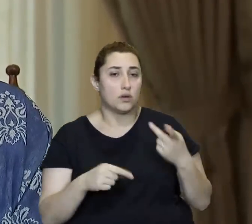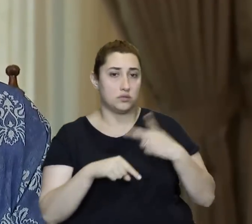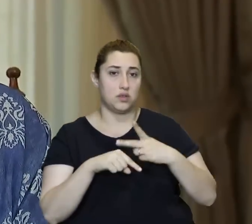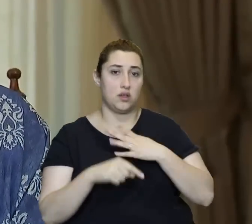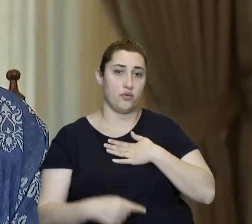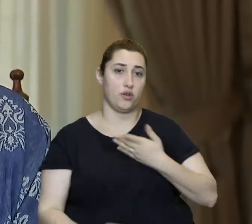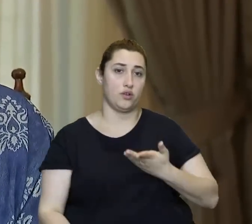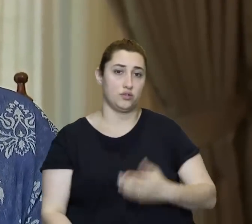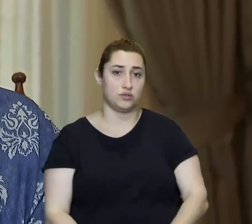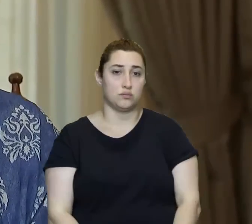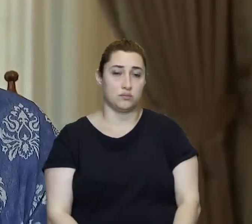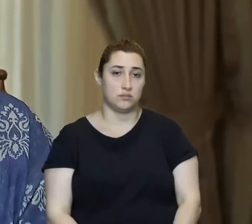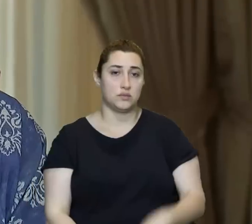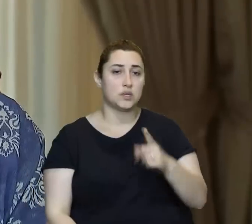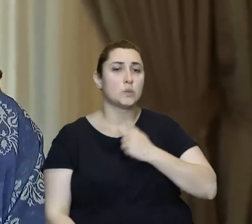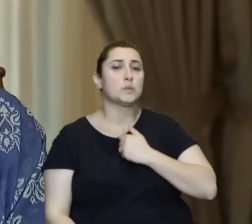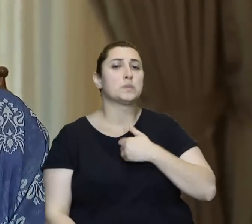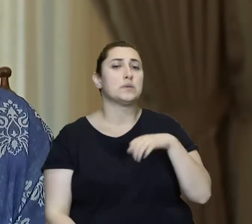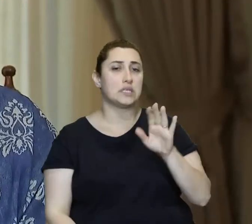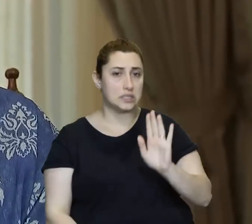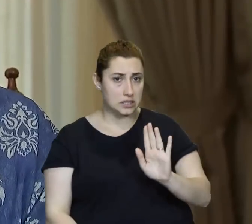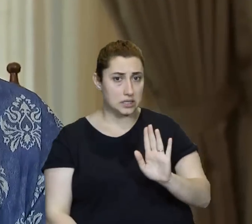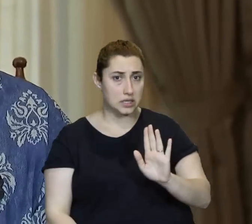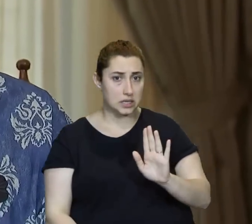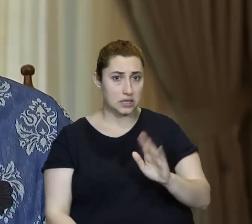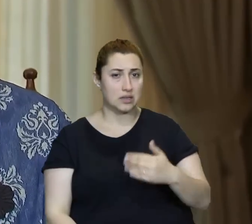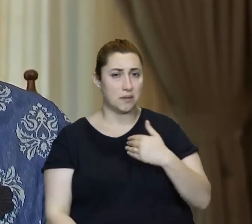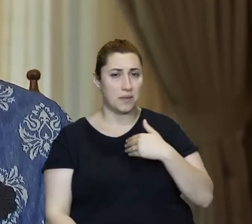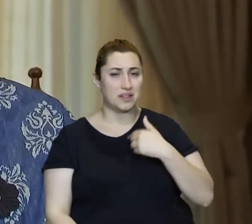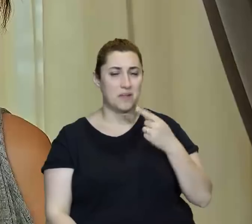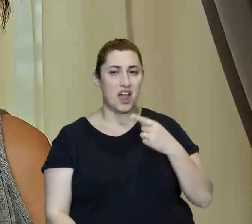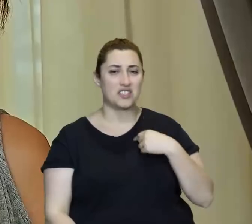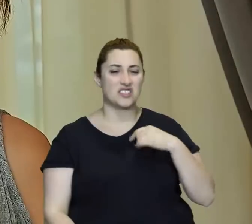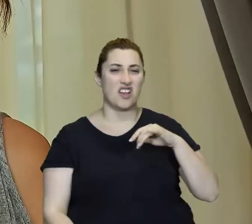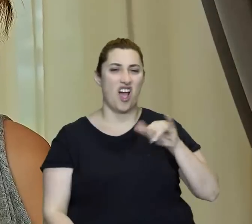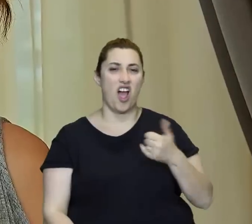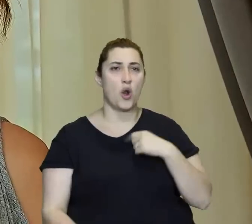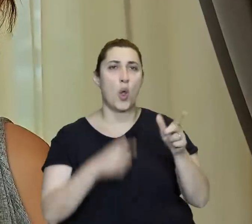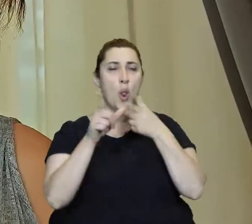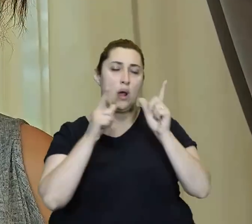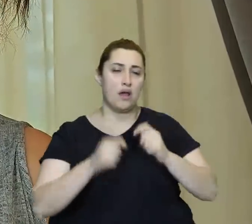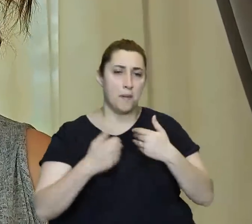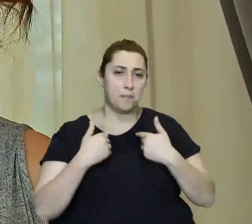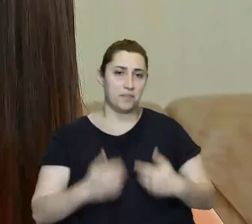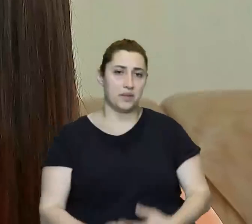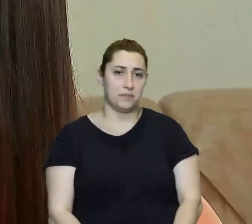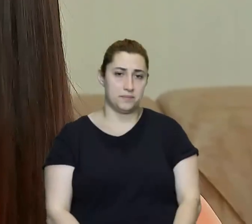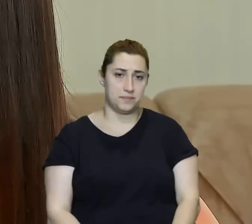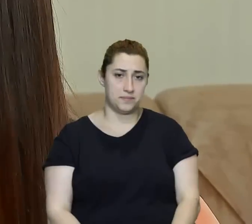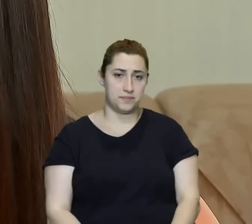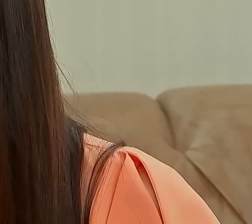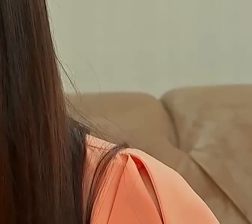Zehra'cığım? Sen üzme kendini. Ben de biraz fevri davrandım.